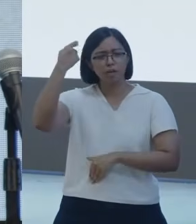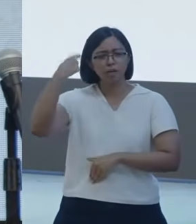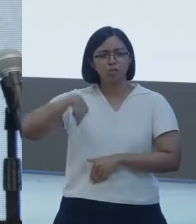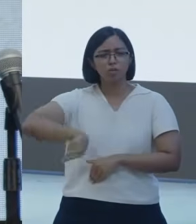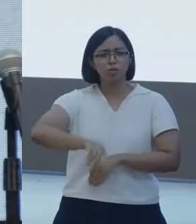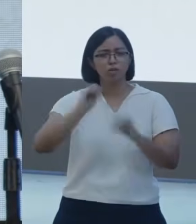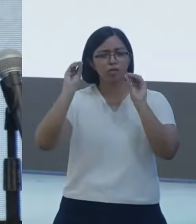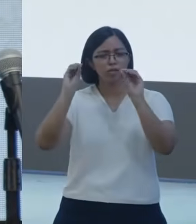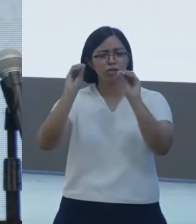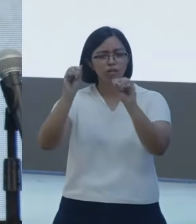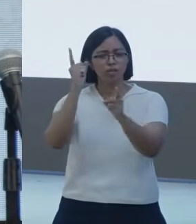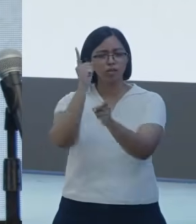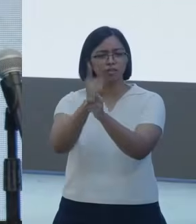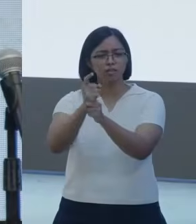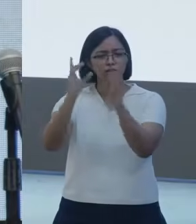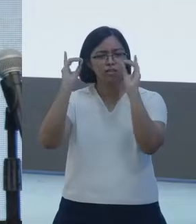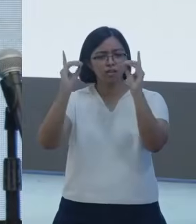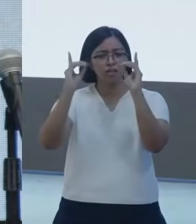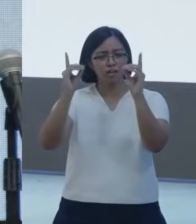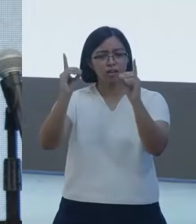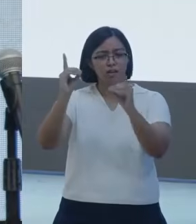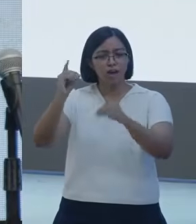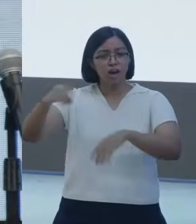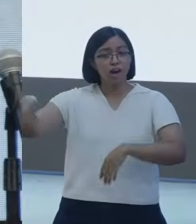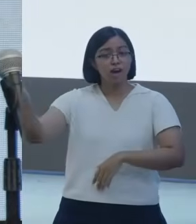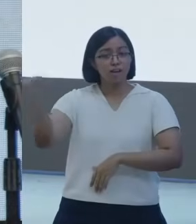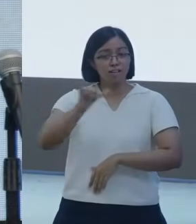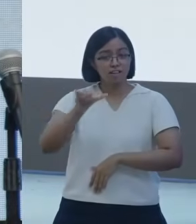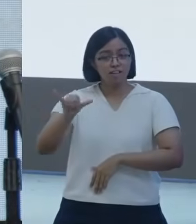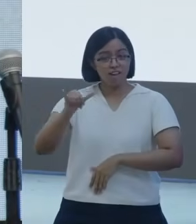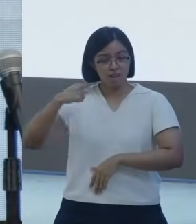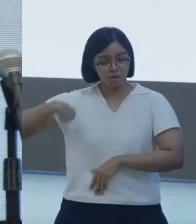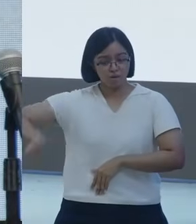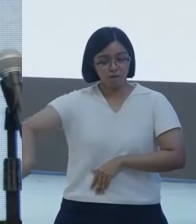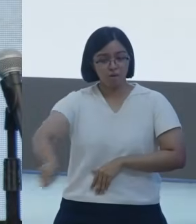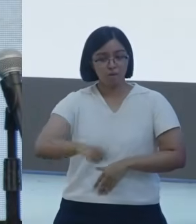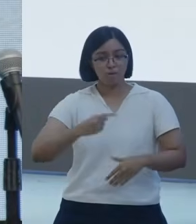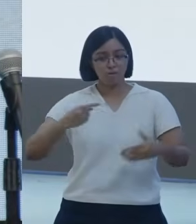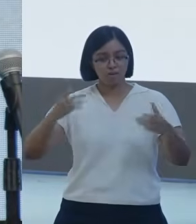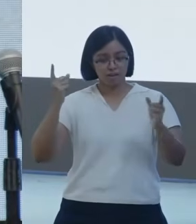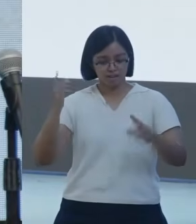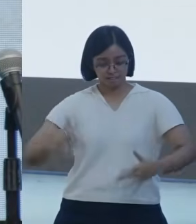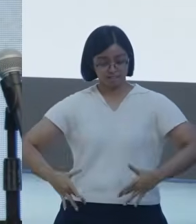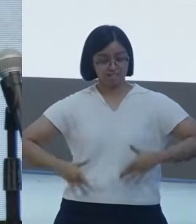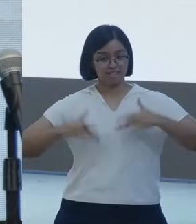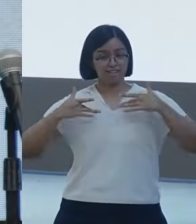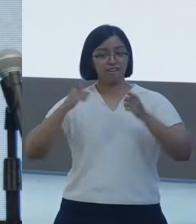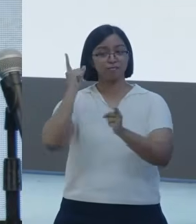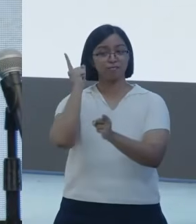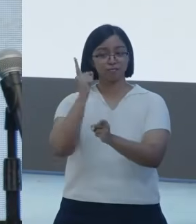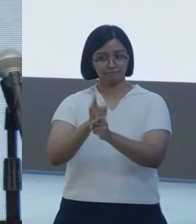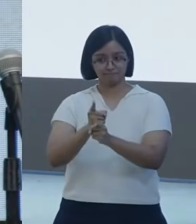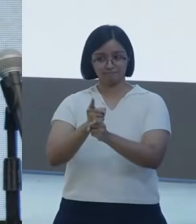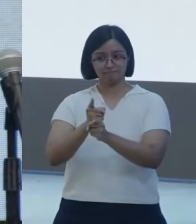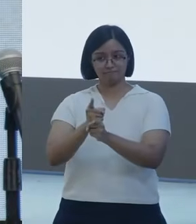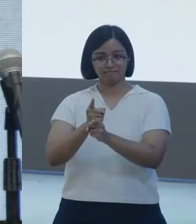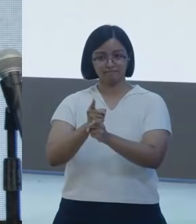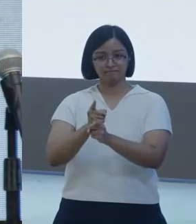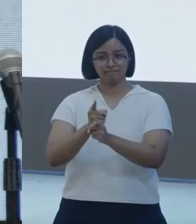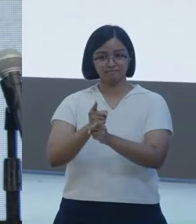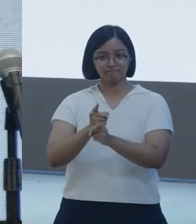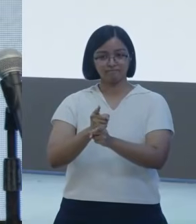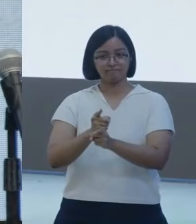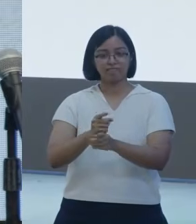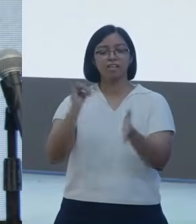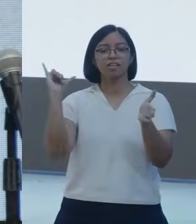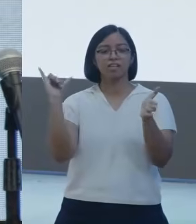doctrine, tayo din dapat ay may sound living. So yan po ang